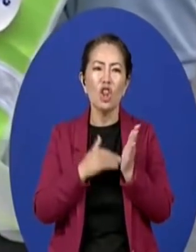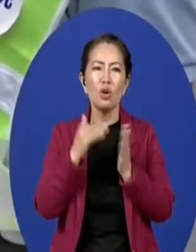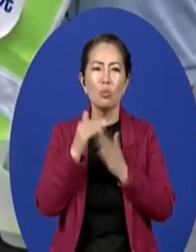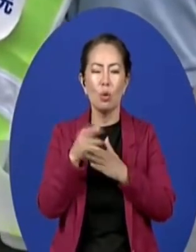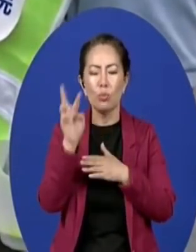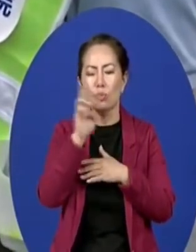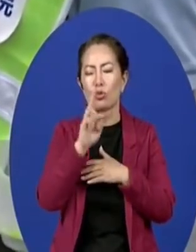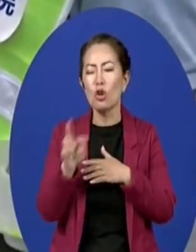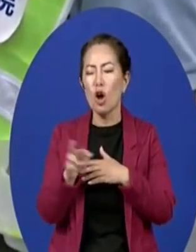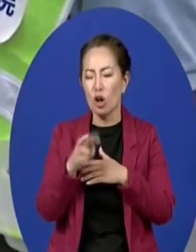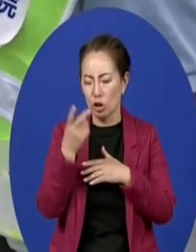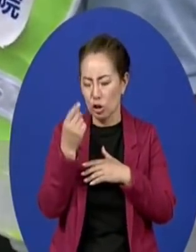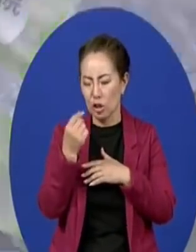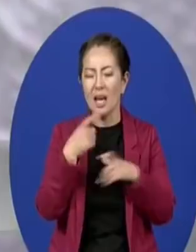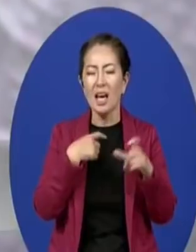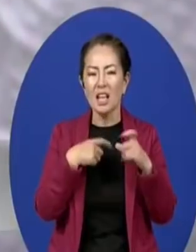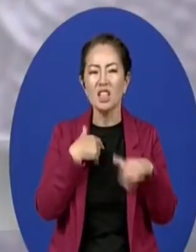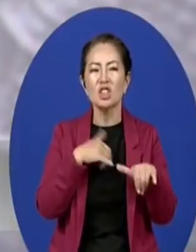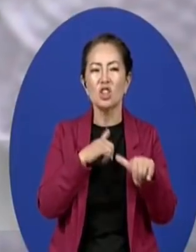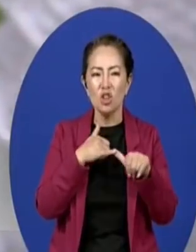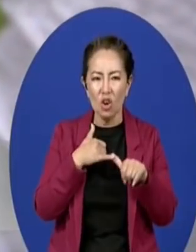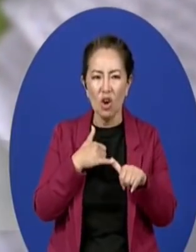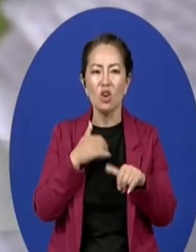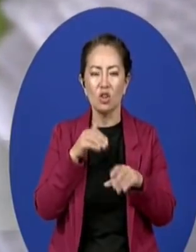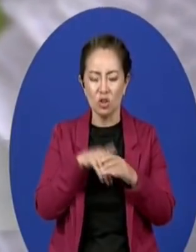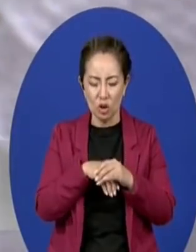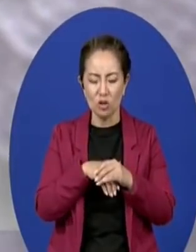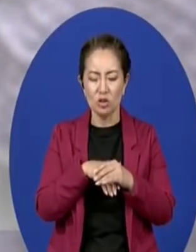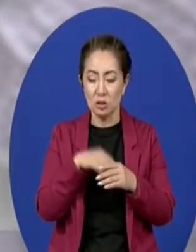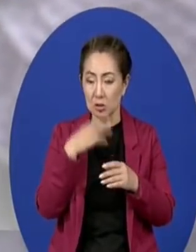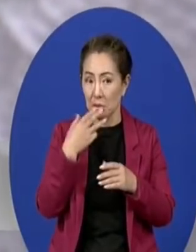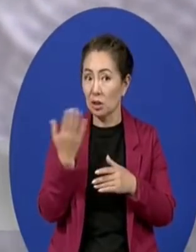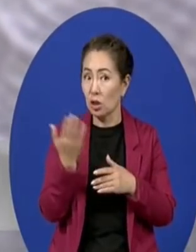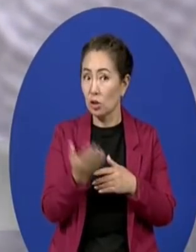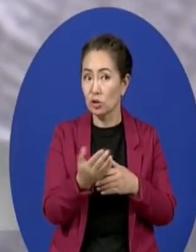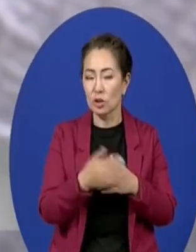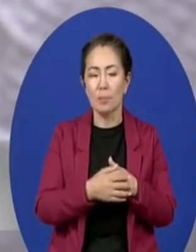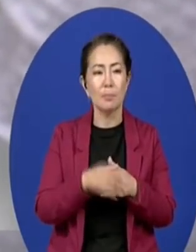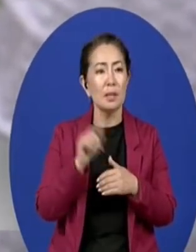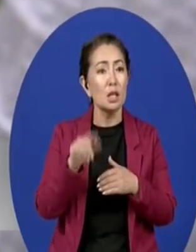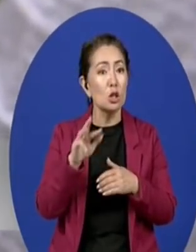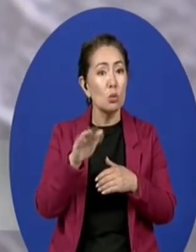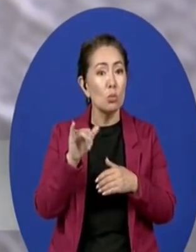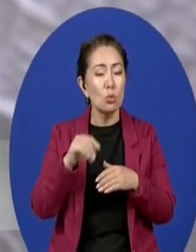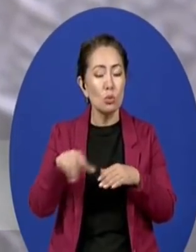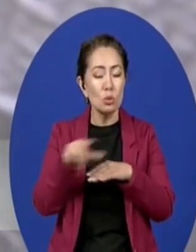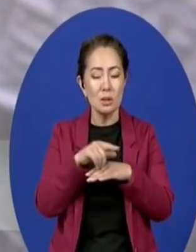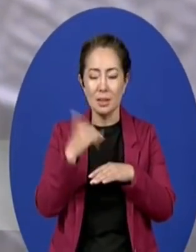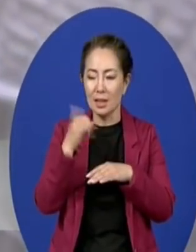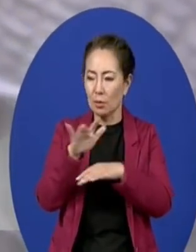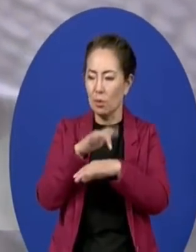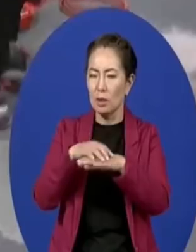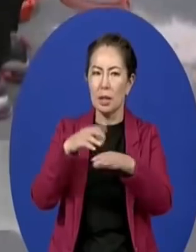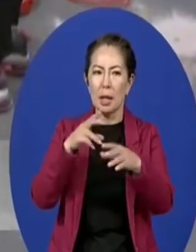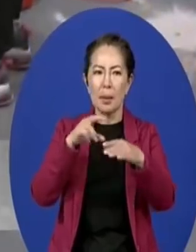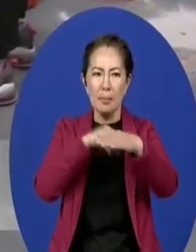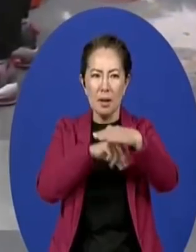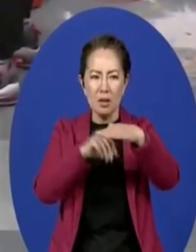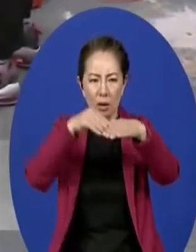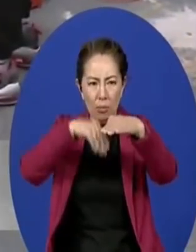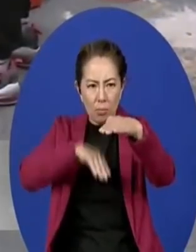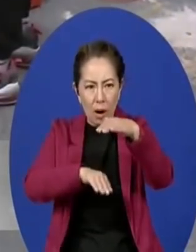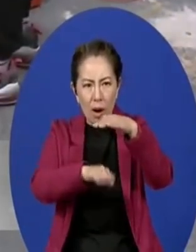гаруй Америк долларын эдийн засгийн хохирлыг учруулсан гэдгийг дуулглаа. Тус мужийн зарим хотод метроны